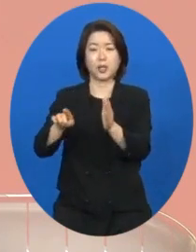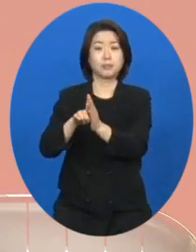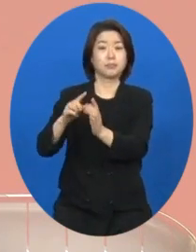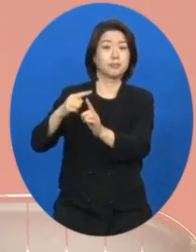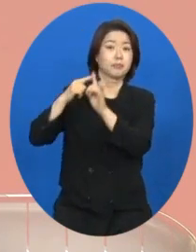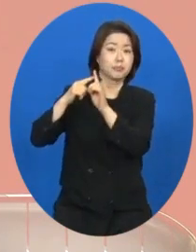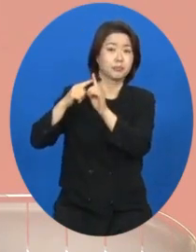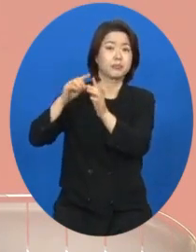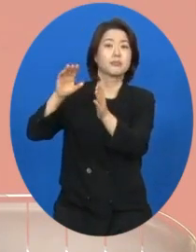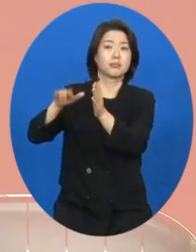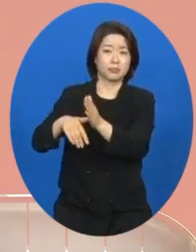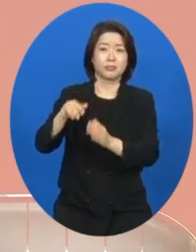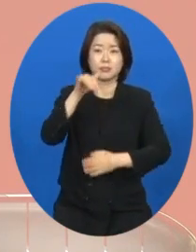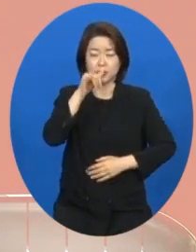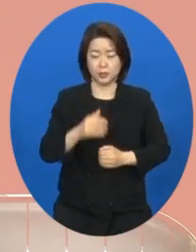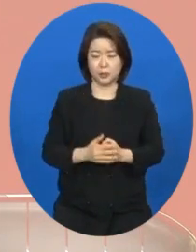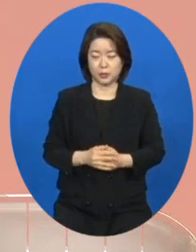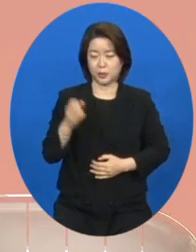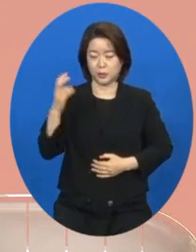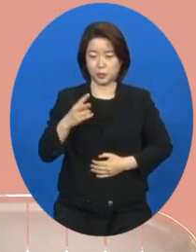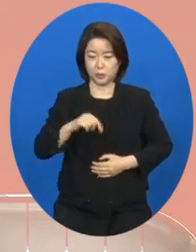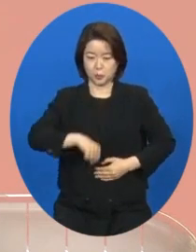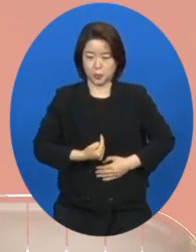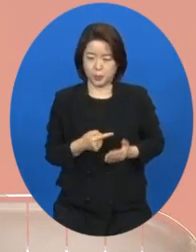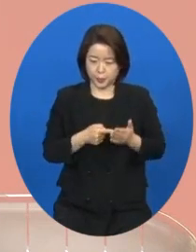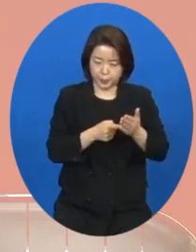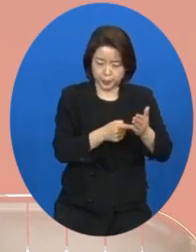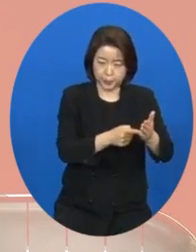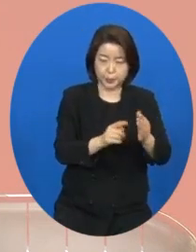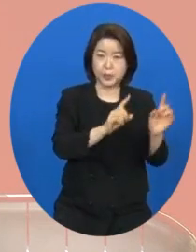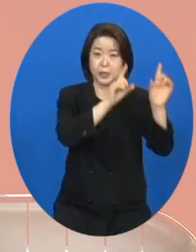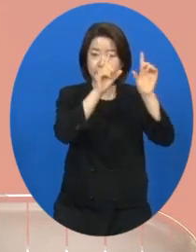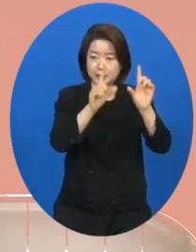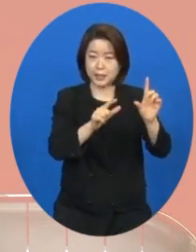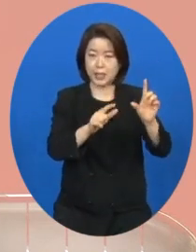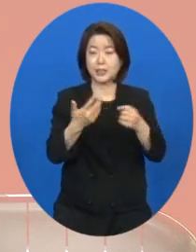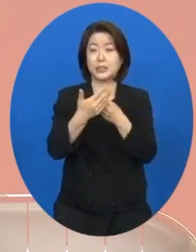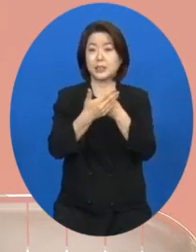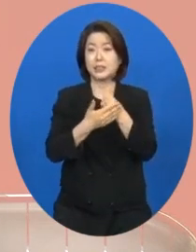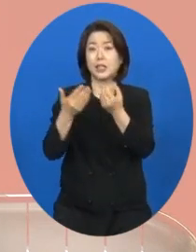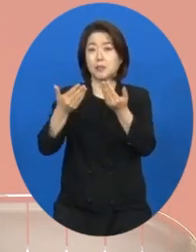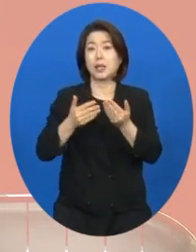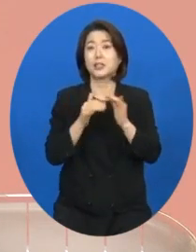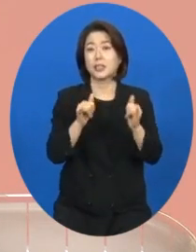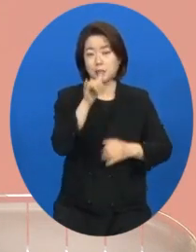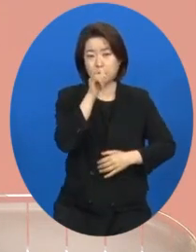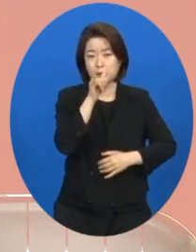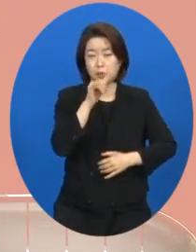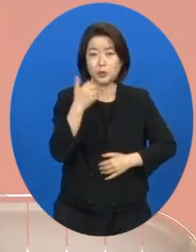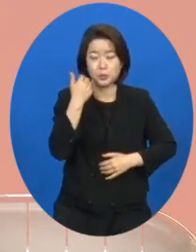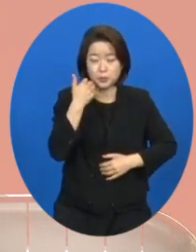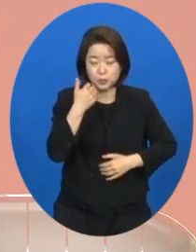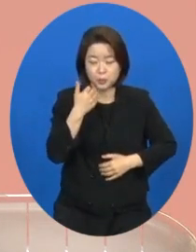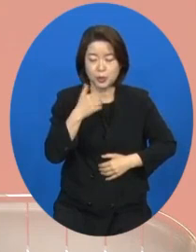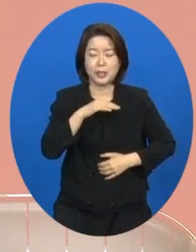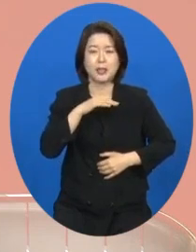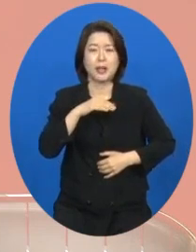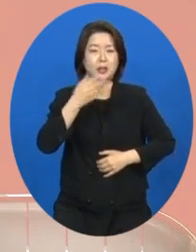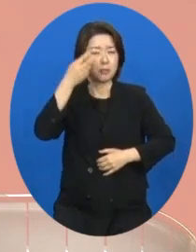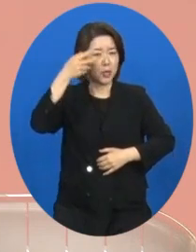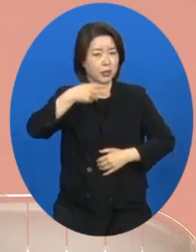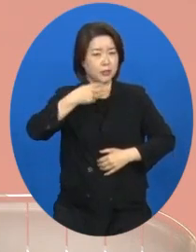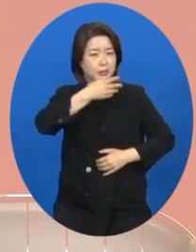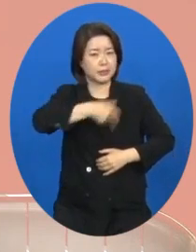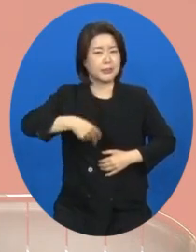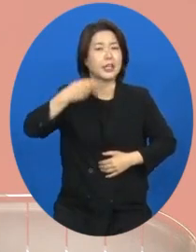하고요. 그리고 독신의 은사를 받은 사람도 있습니다. 사도 바울처럼. 그러므로